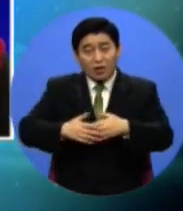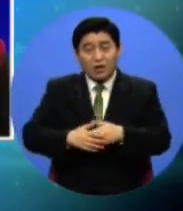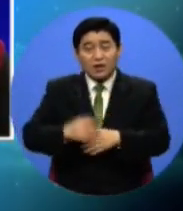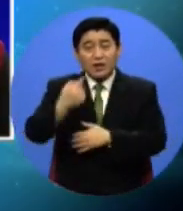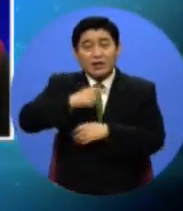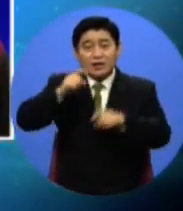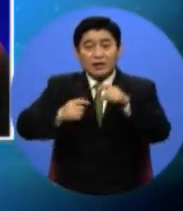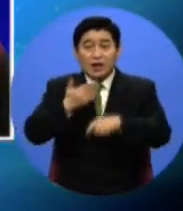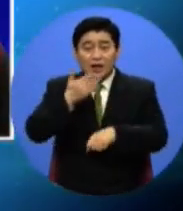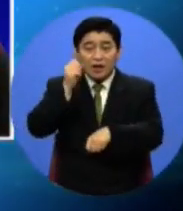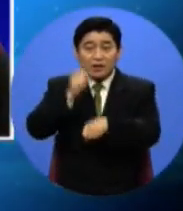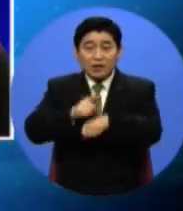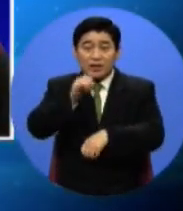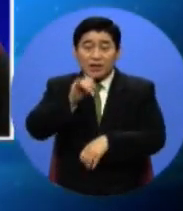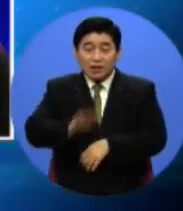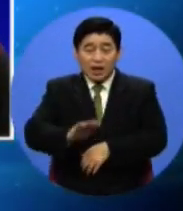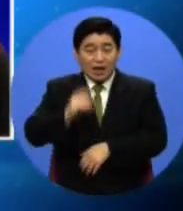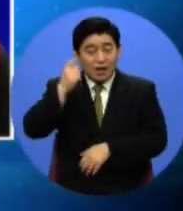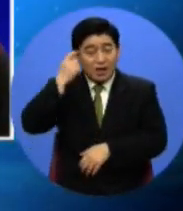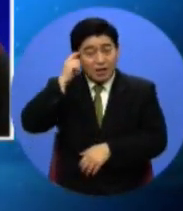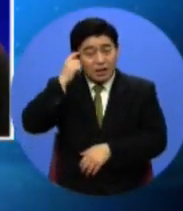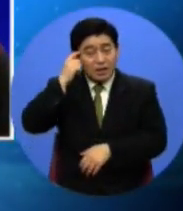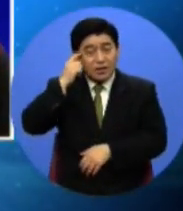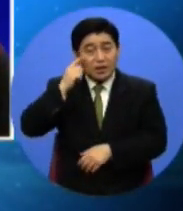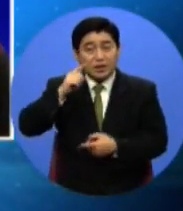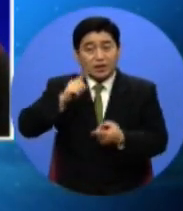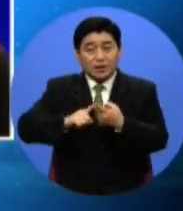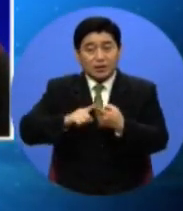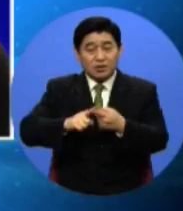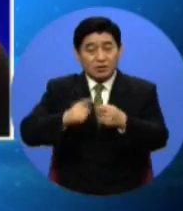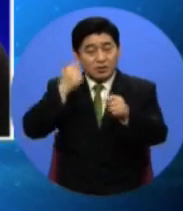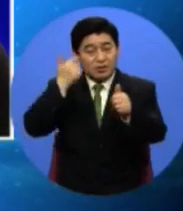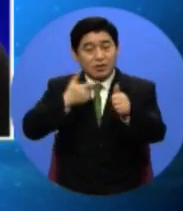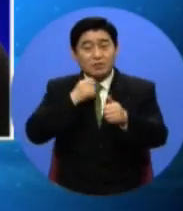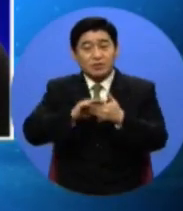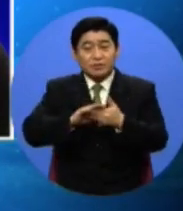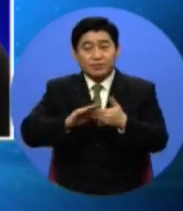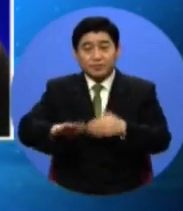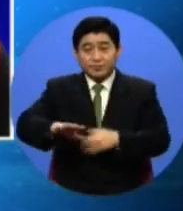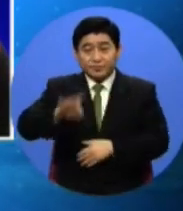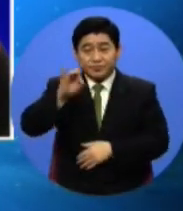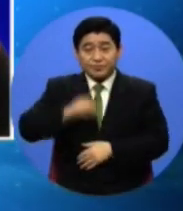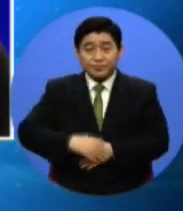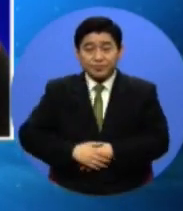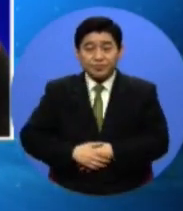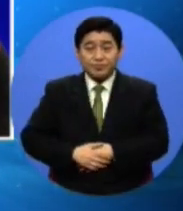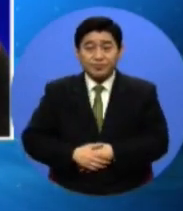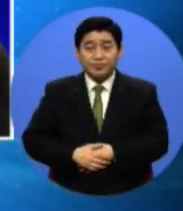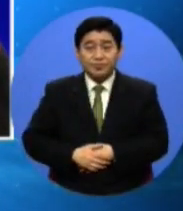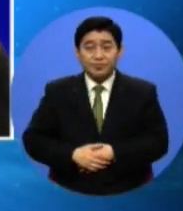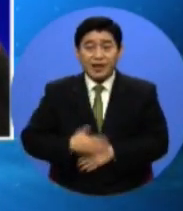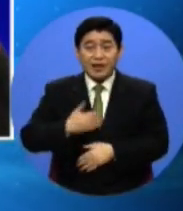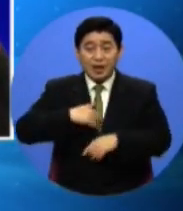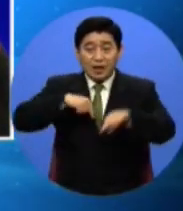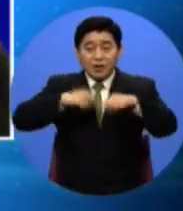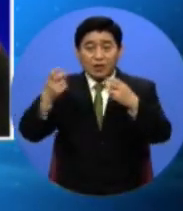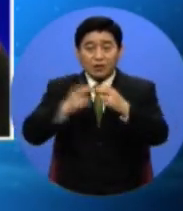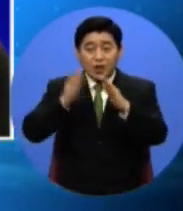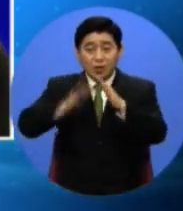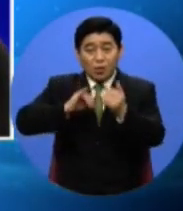실천 가능성이 있다고 보시는지 좀 질문드리겠습니다 어 우선은 제가 정책 공약